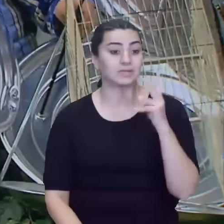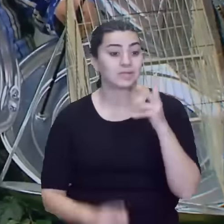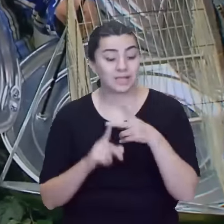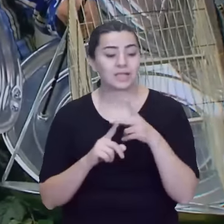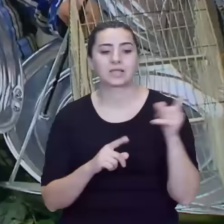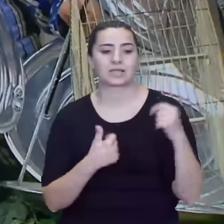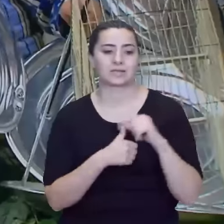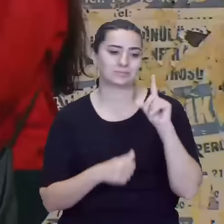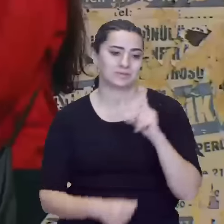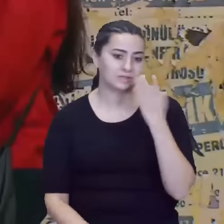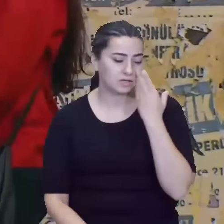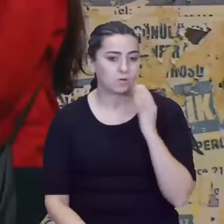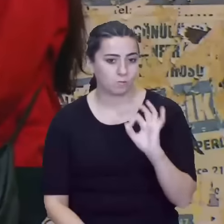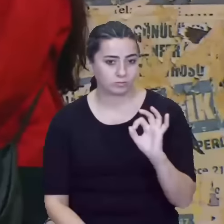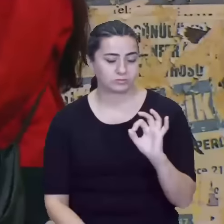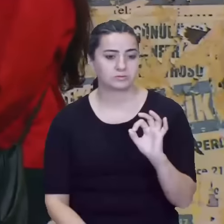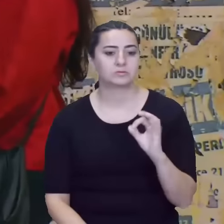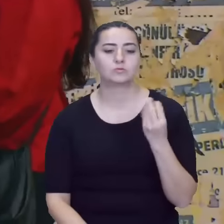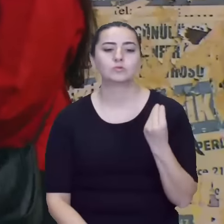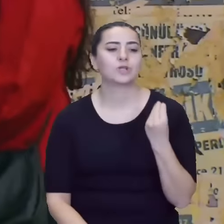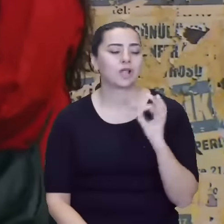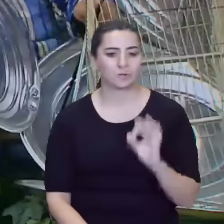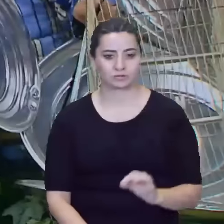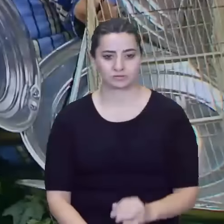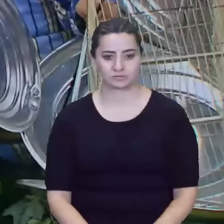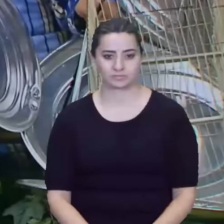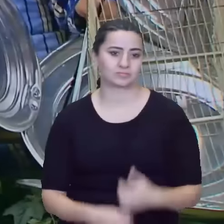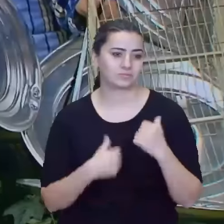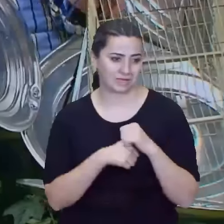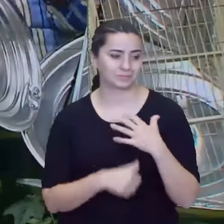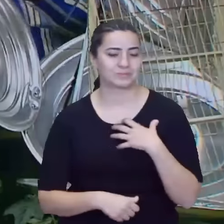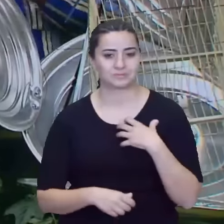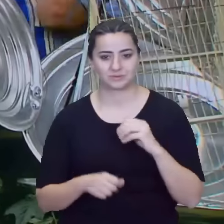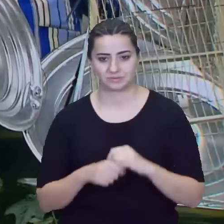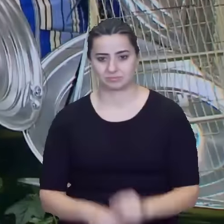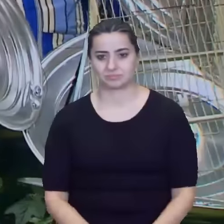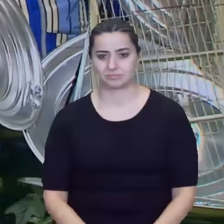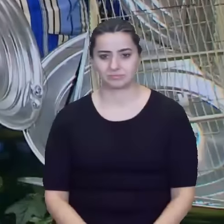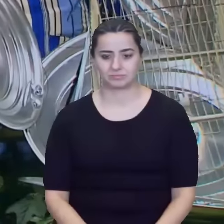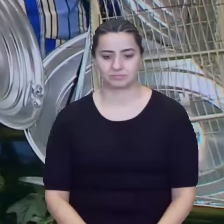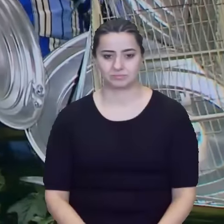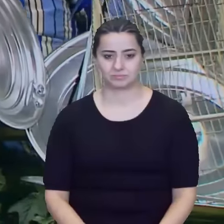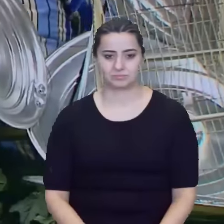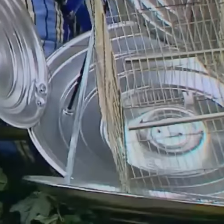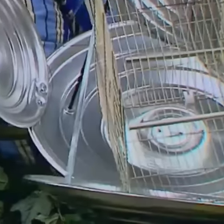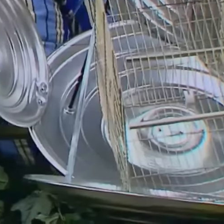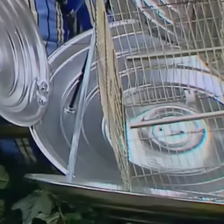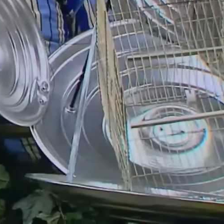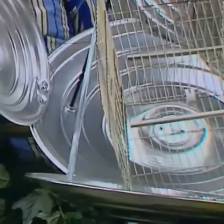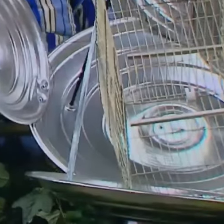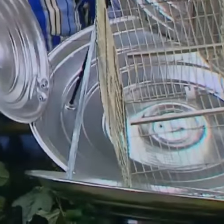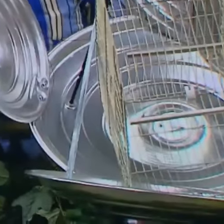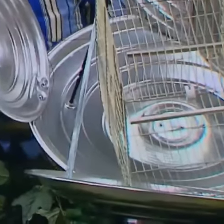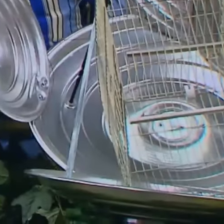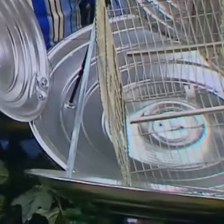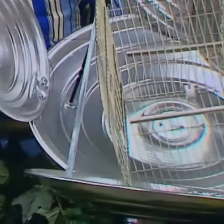karım izleyecek. Hem de Billur gibi izleyecek. Karım izleyecek. Hürten komşulara karşı hem gururlandı hem